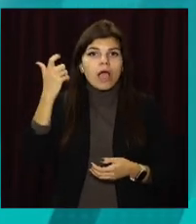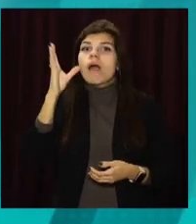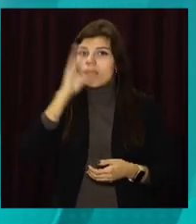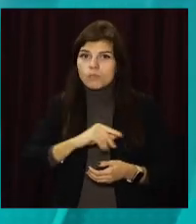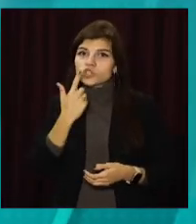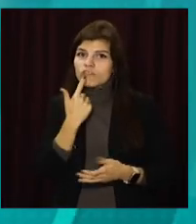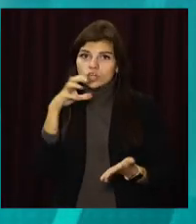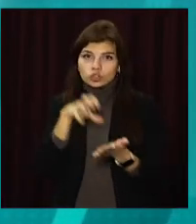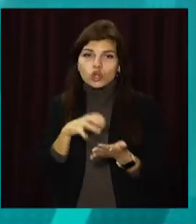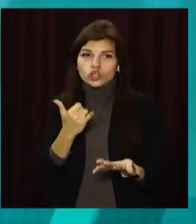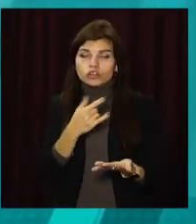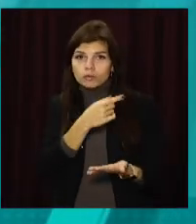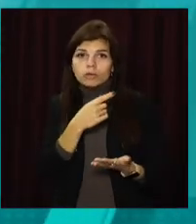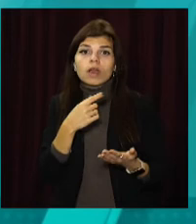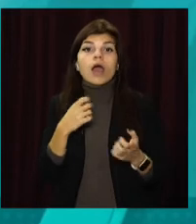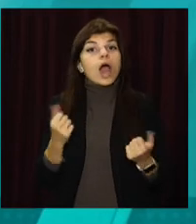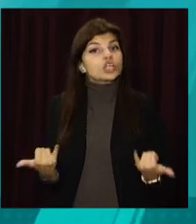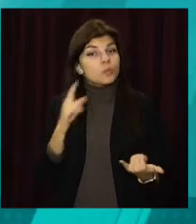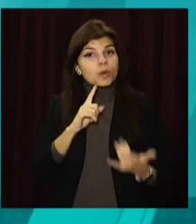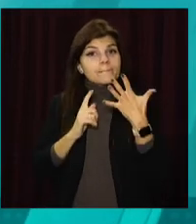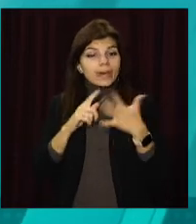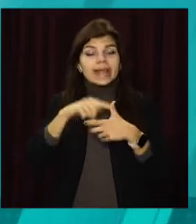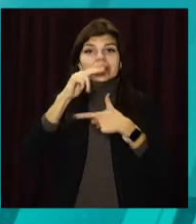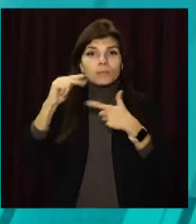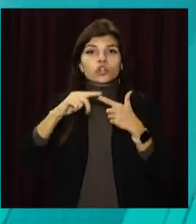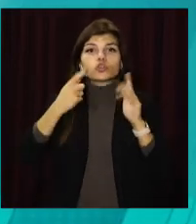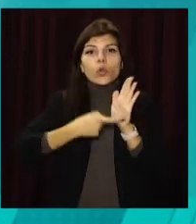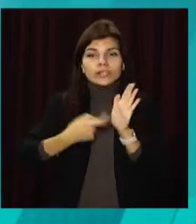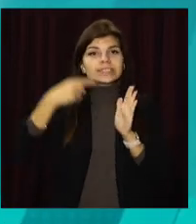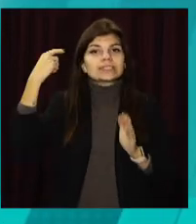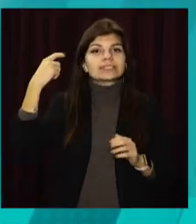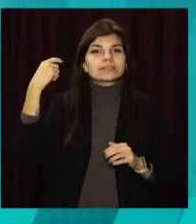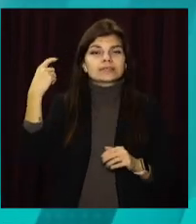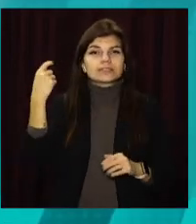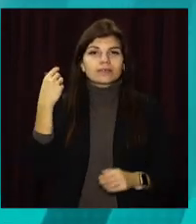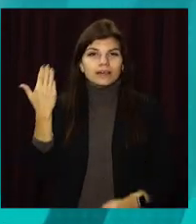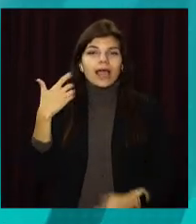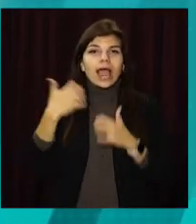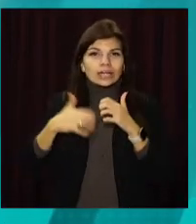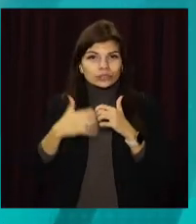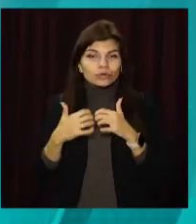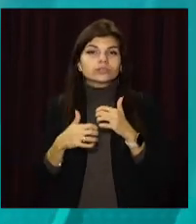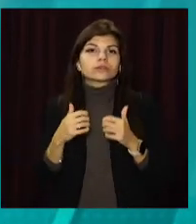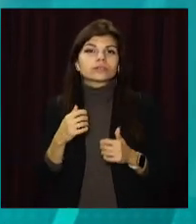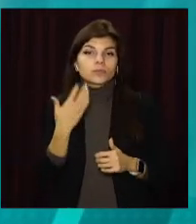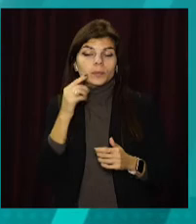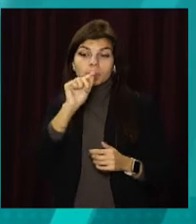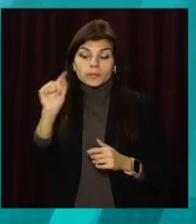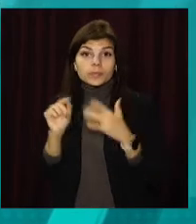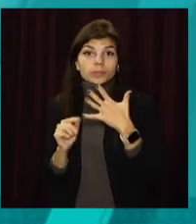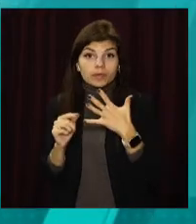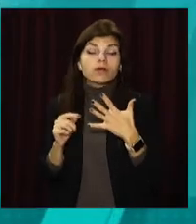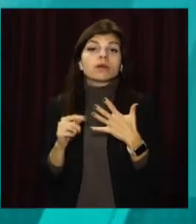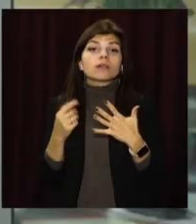Харківщина. Наразі червоні 5 областей – Дніпропетровська, Донецька, Запорізька, Одеська та Херсонська.